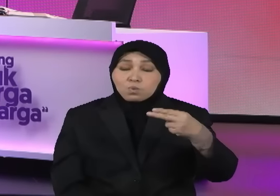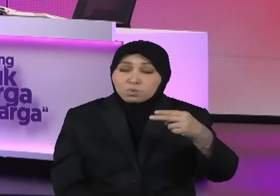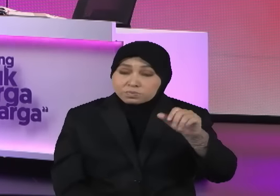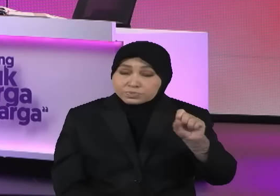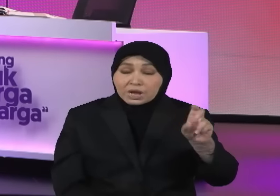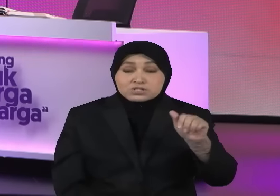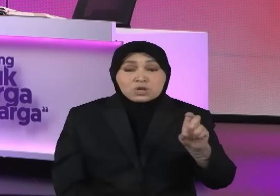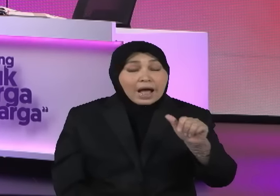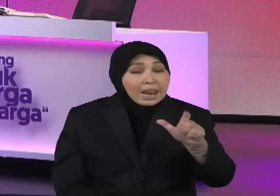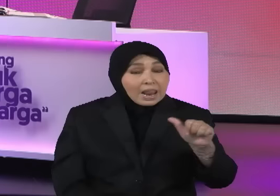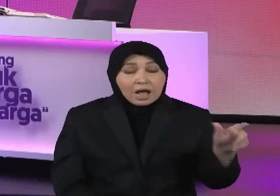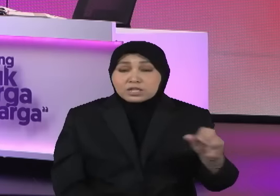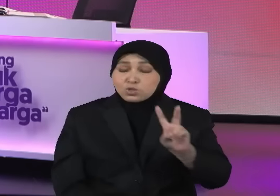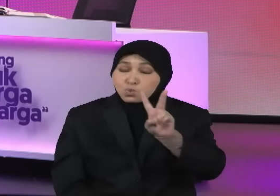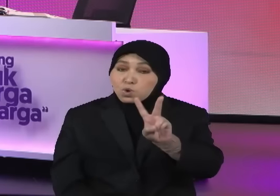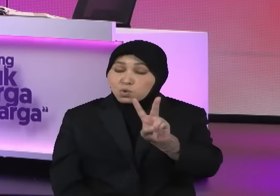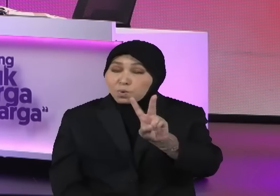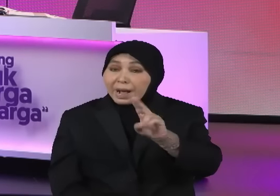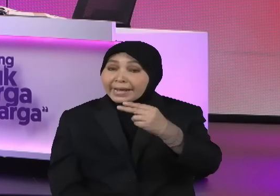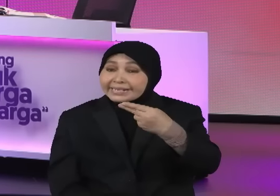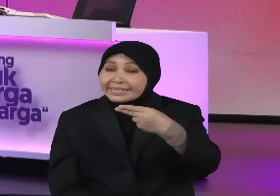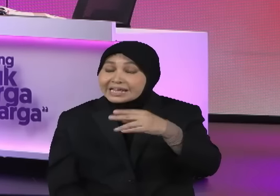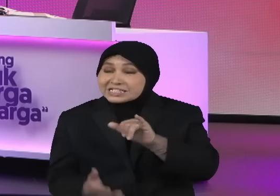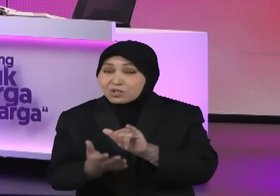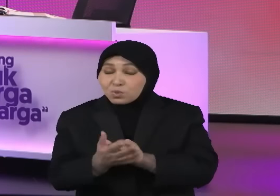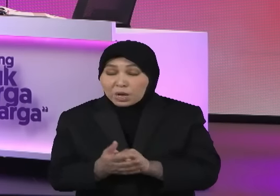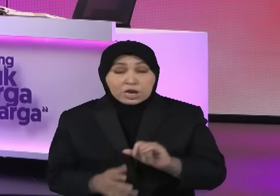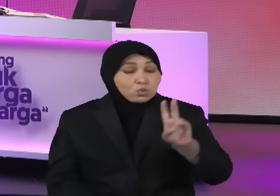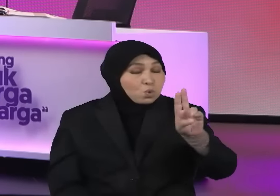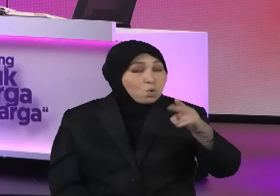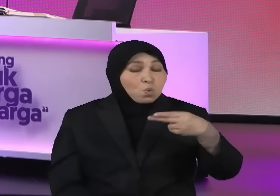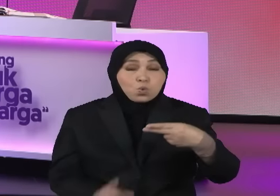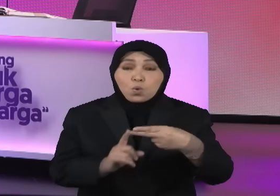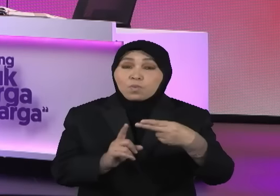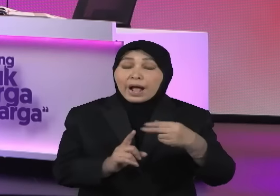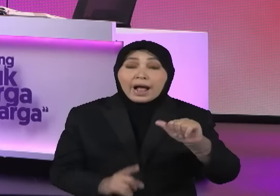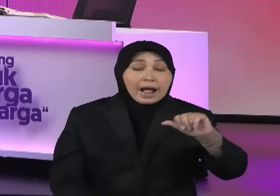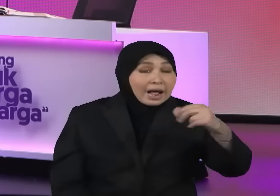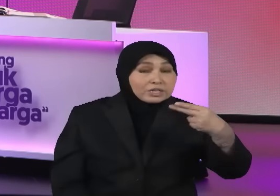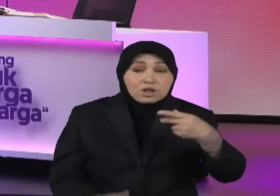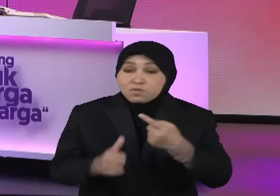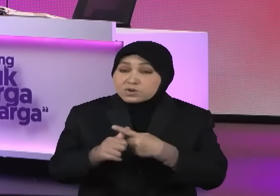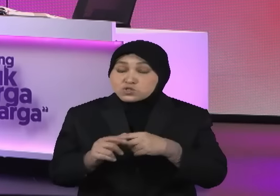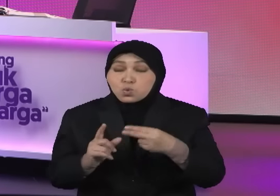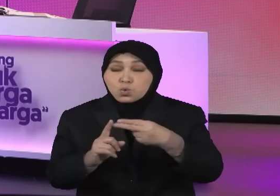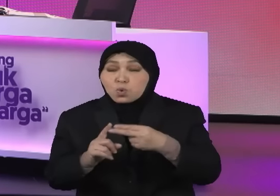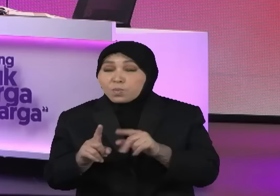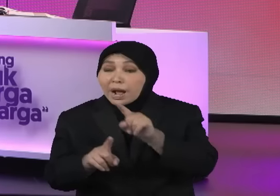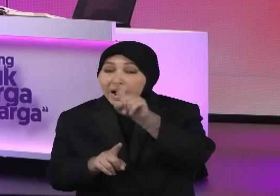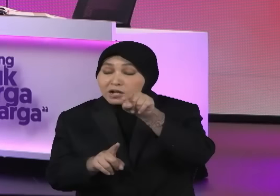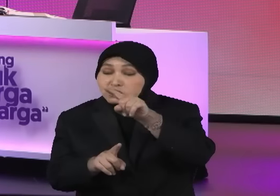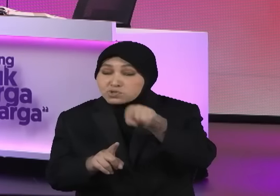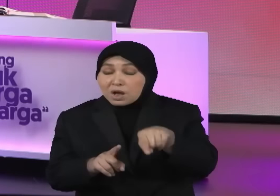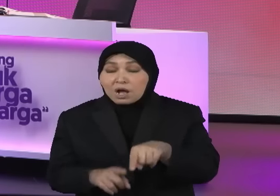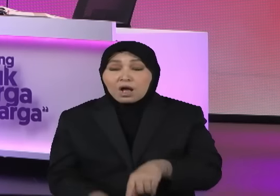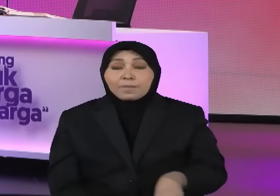ala, ada dua huruf ain dekat situ. Ada dua huruf ain. Dan mula-mula tu huruf hamzah. Jangan kada ada